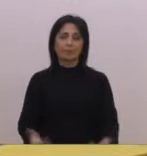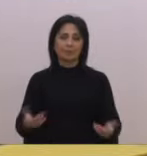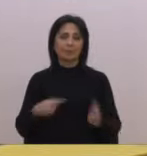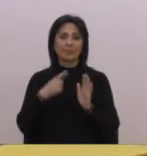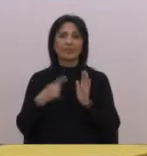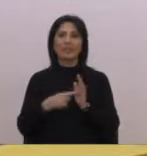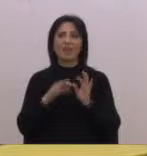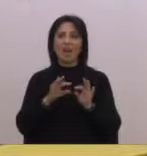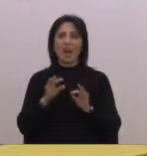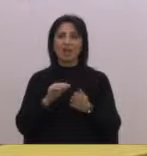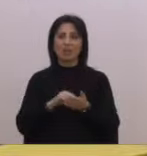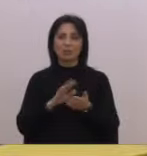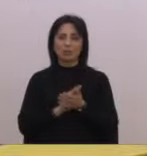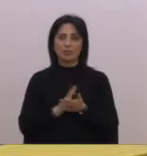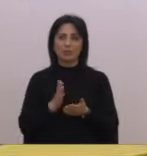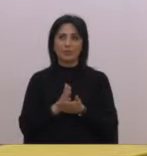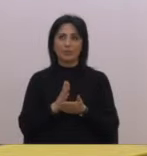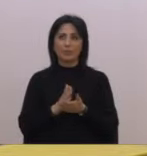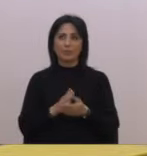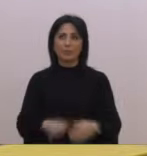კითხვა არასწორად არის ალბათ ჩაწერილი.